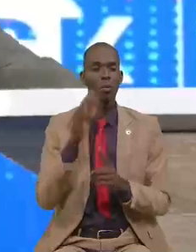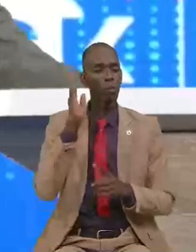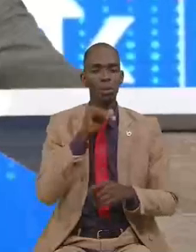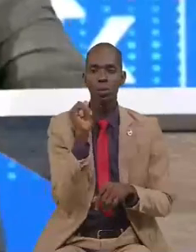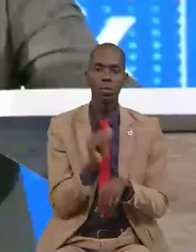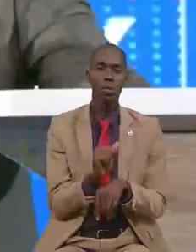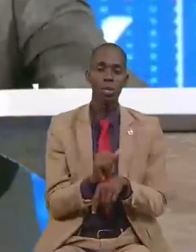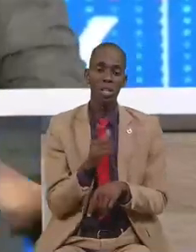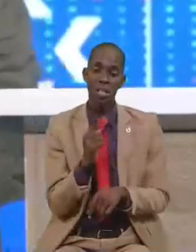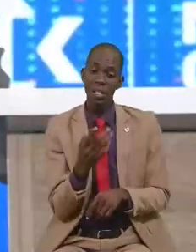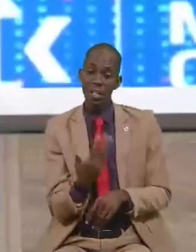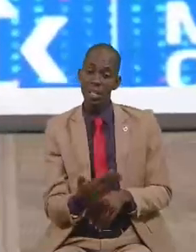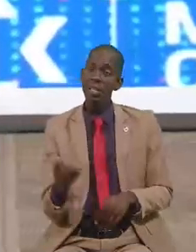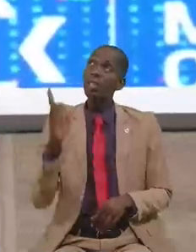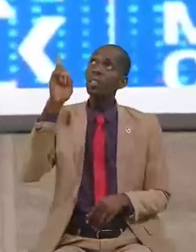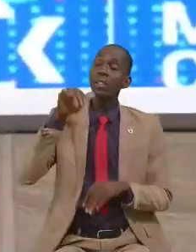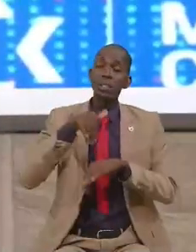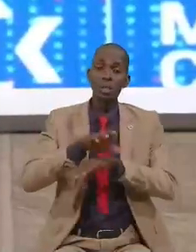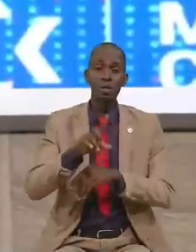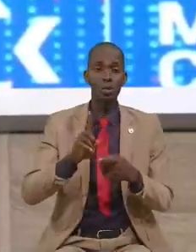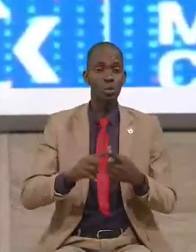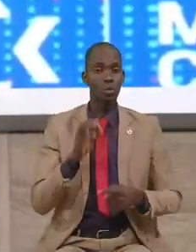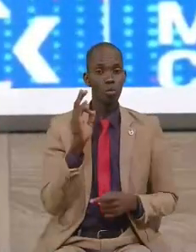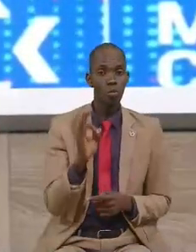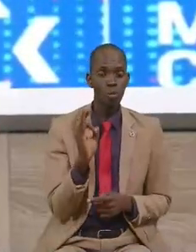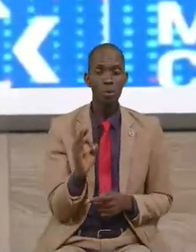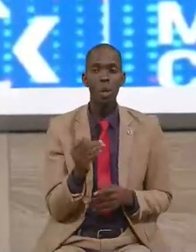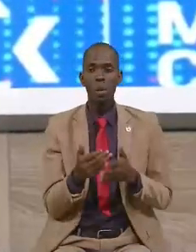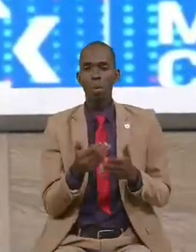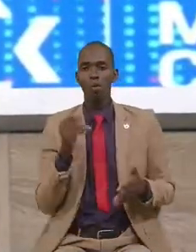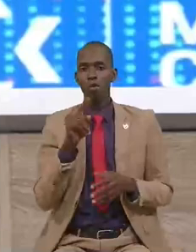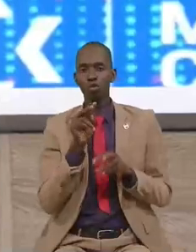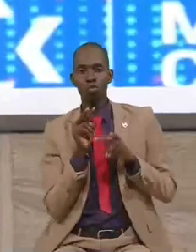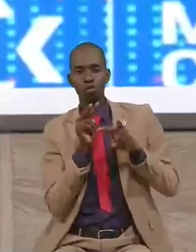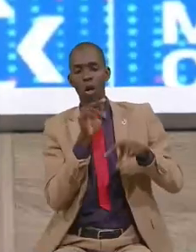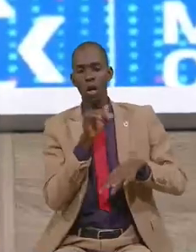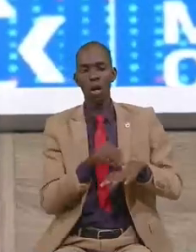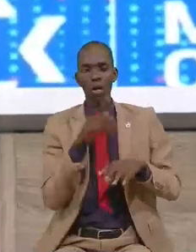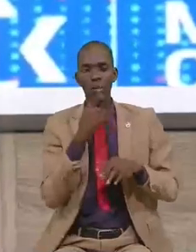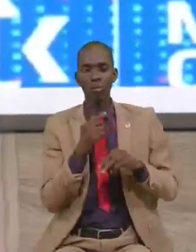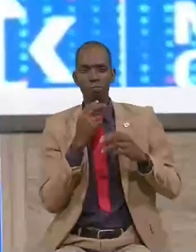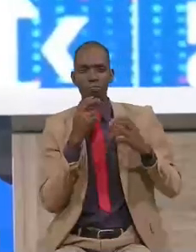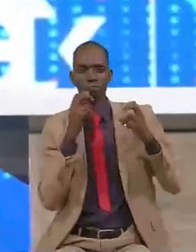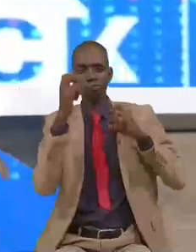prêcher, la parole qui t'a donnée avant de voir leur visage renfrogné,